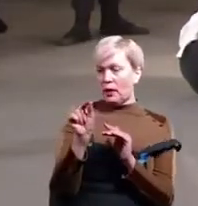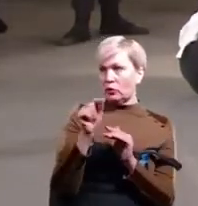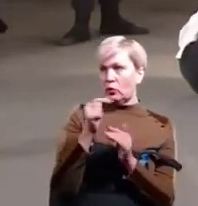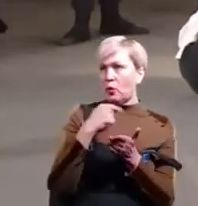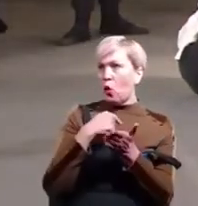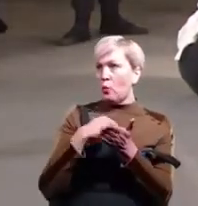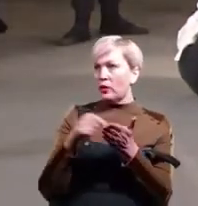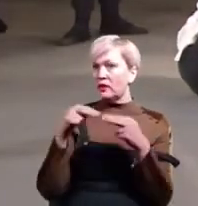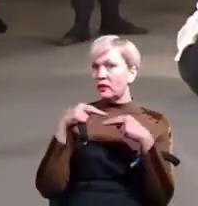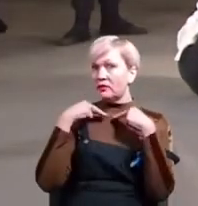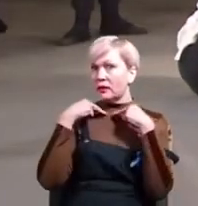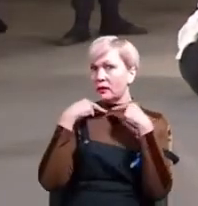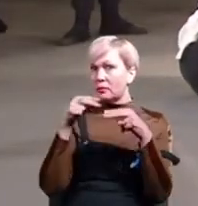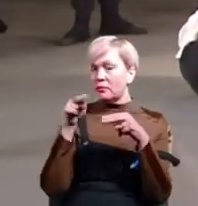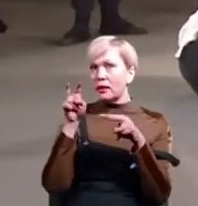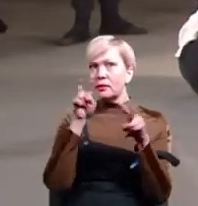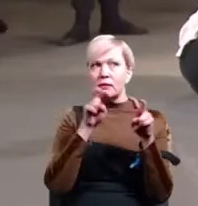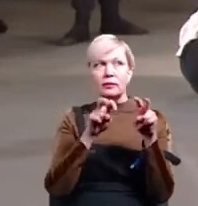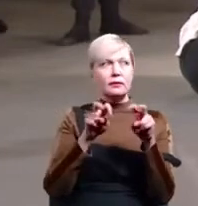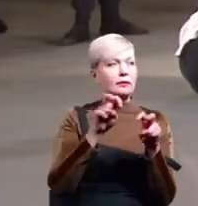всегда взглядом искать, где же.